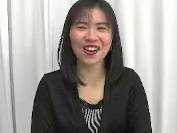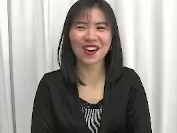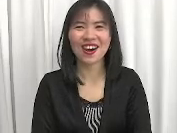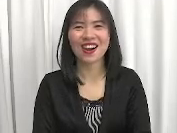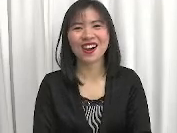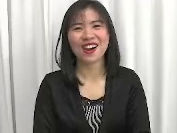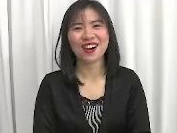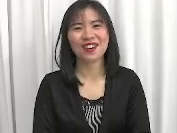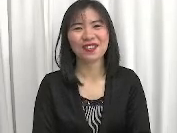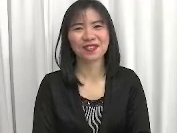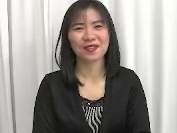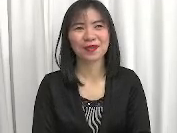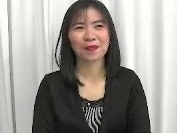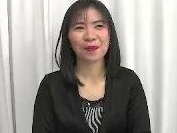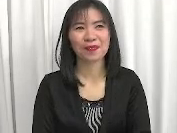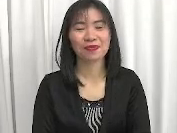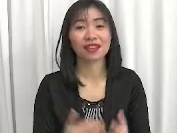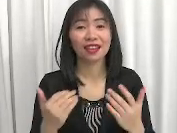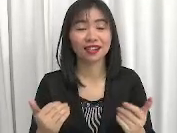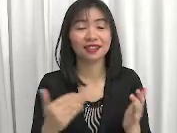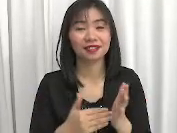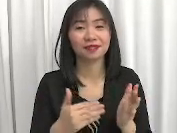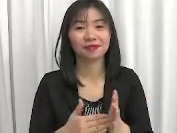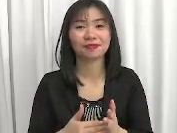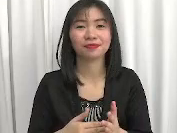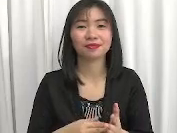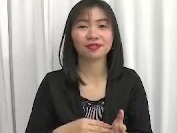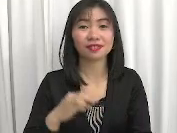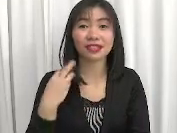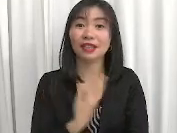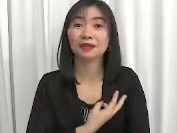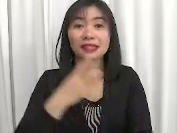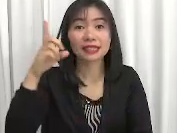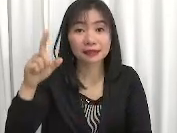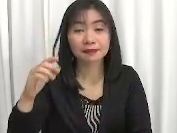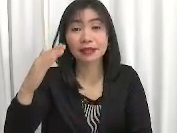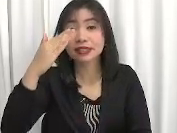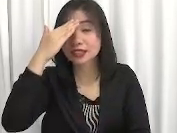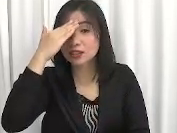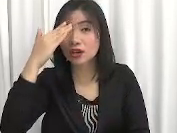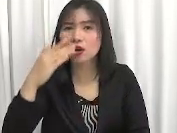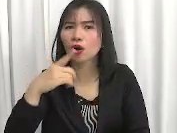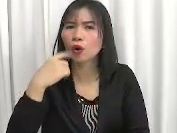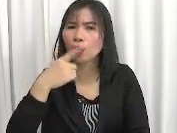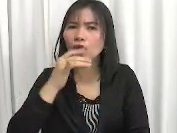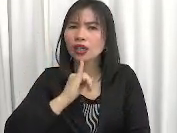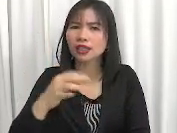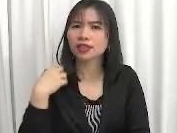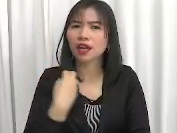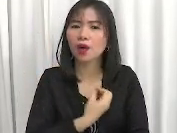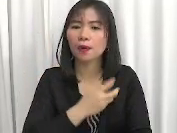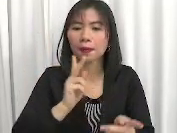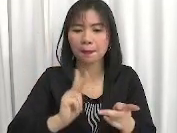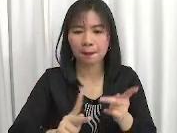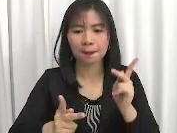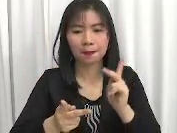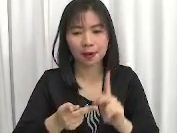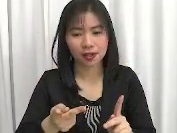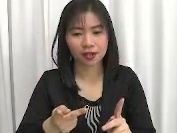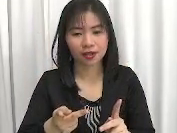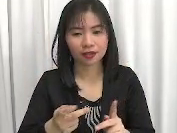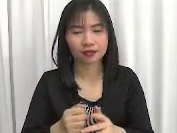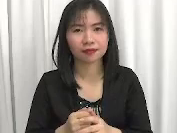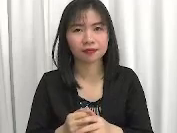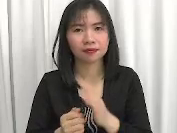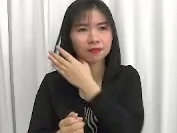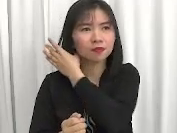siyempre, sabi nga na, dapat makilala natin kung sino yung ating kasama sa buhay. No? Pinag-aaralan lahat yan